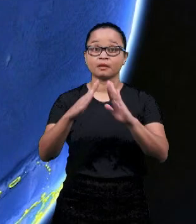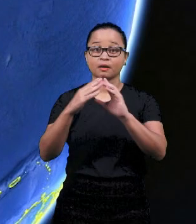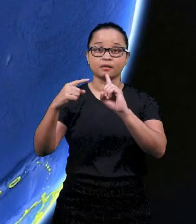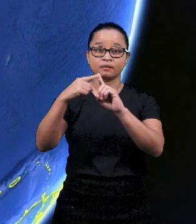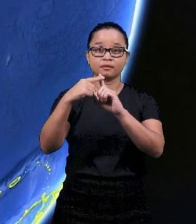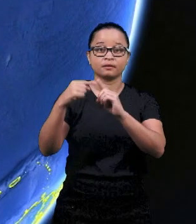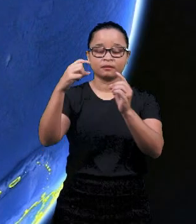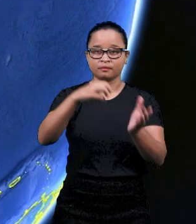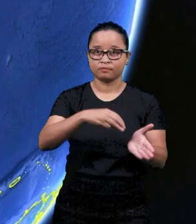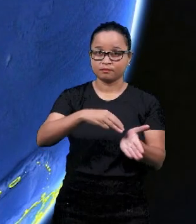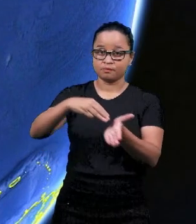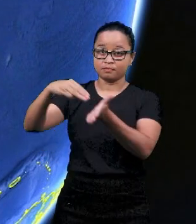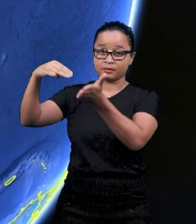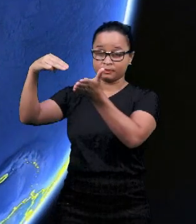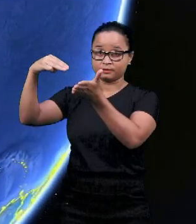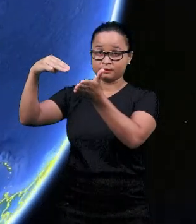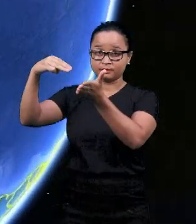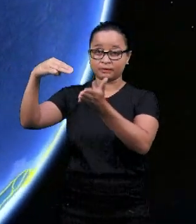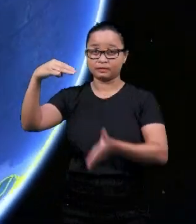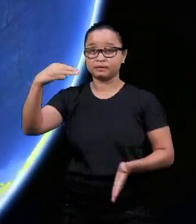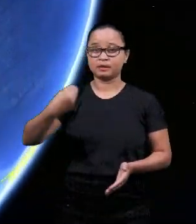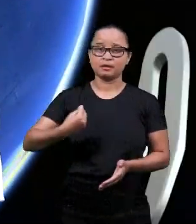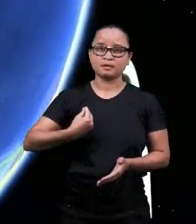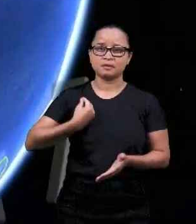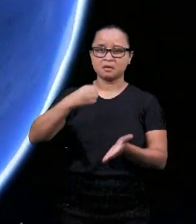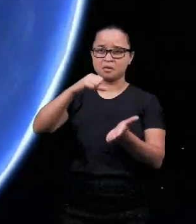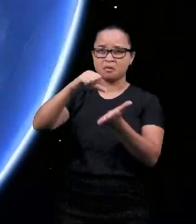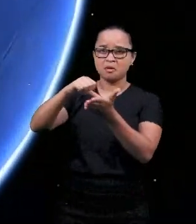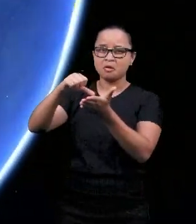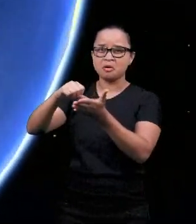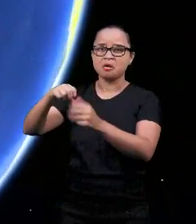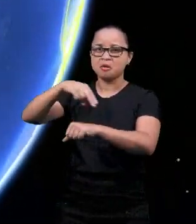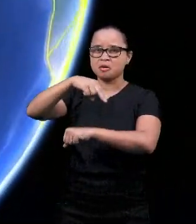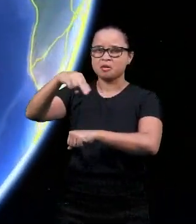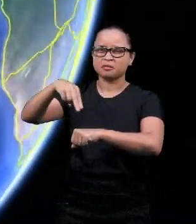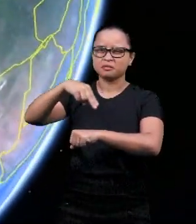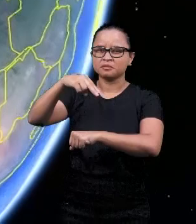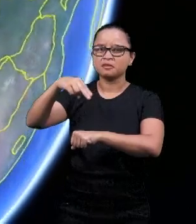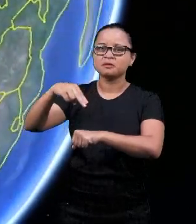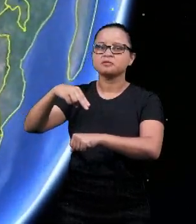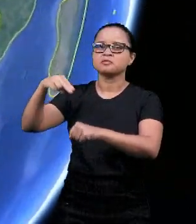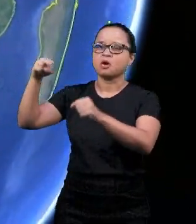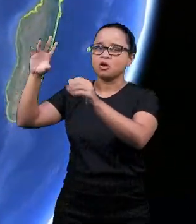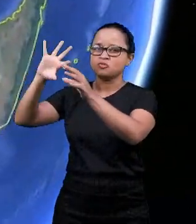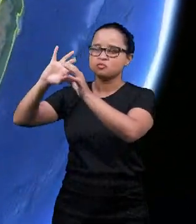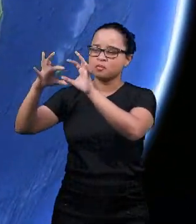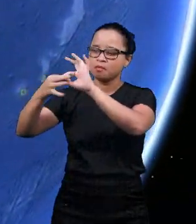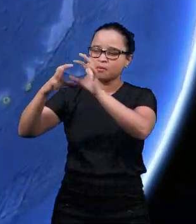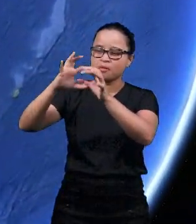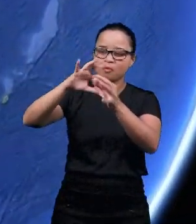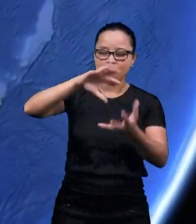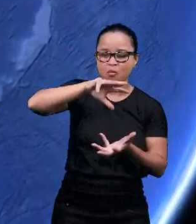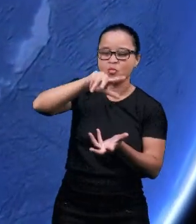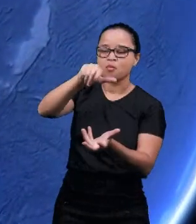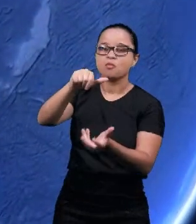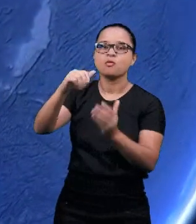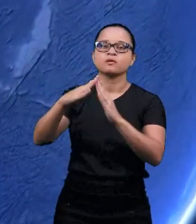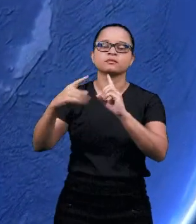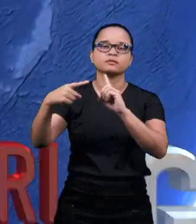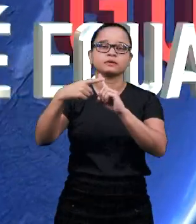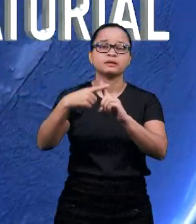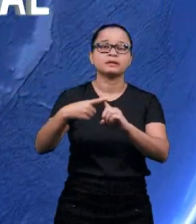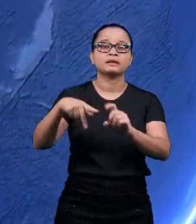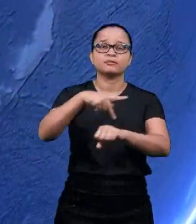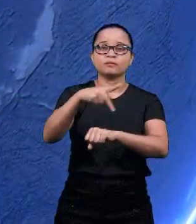L'Église chrétienne Maranatha est présente dans des nations de tous les continents de la planète. Les églises des pays dans les trois